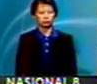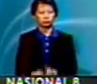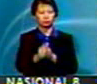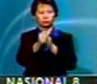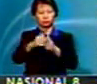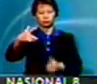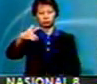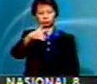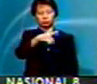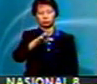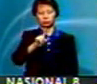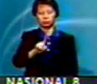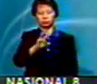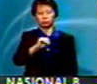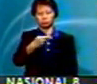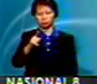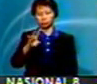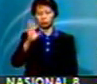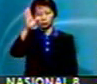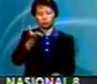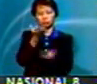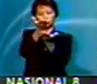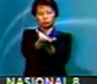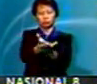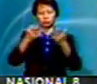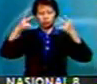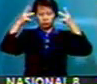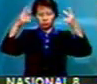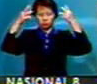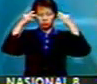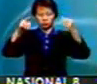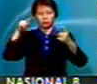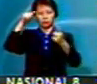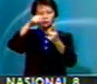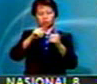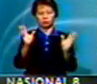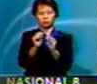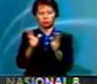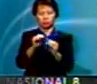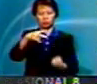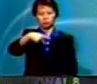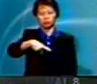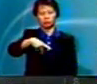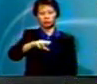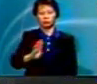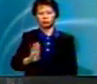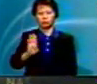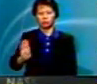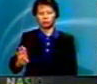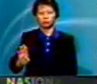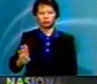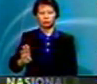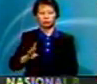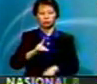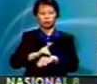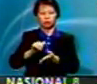Tragedi pesawat MH17 akan diketengahkan Perdana Menteri Datuk Seri Najib Tun Razak ke Perhimpunan Agung Pertubuhan Bangsa Bersatu PBB